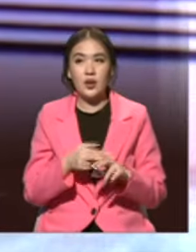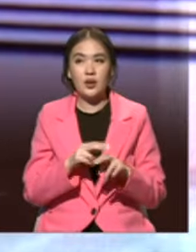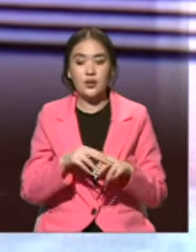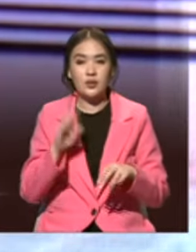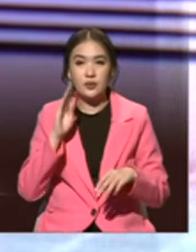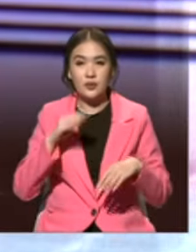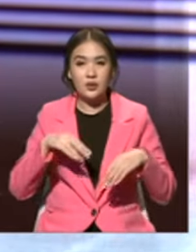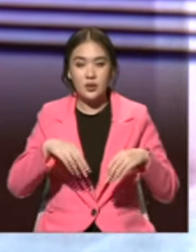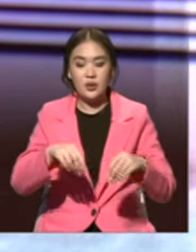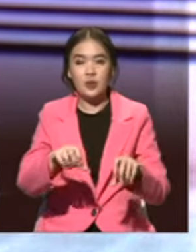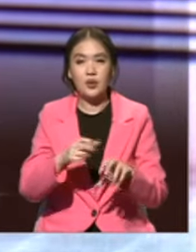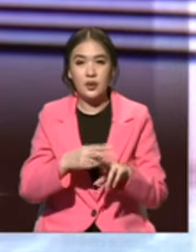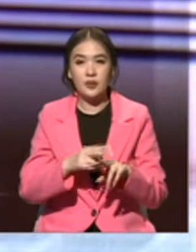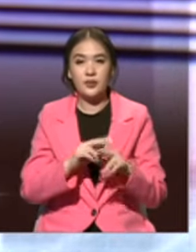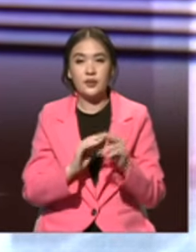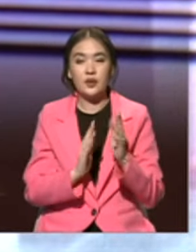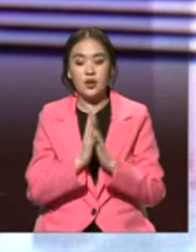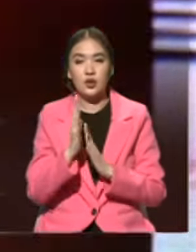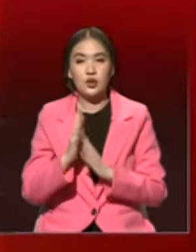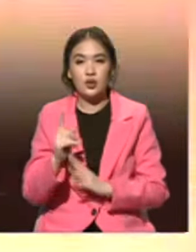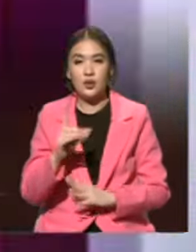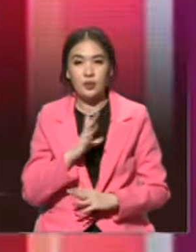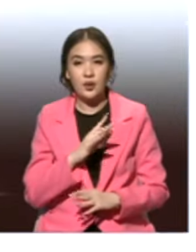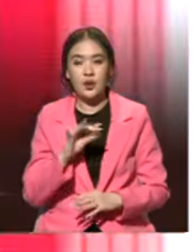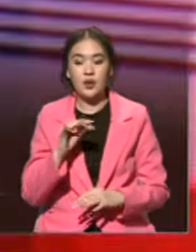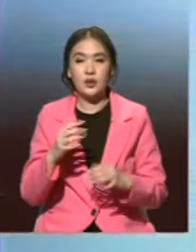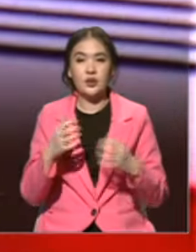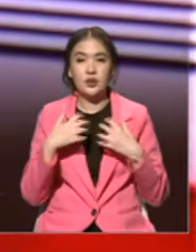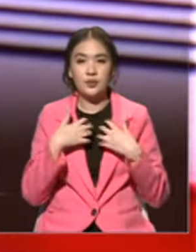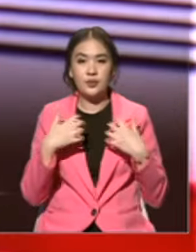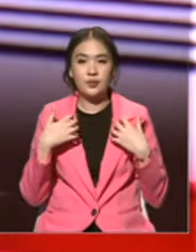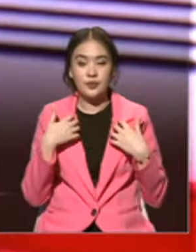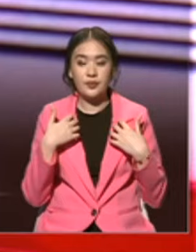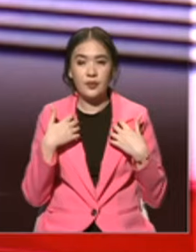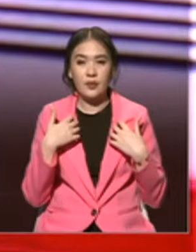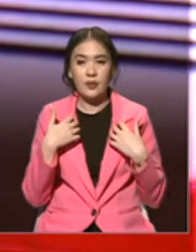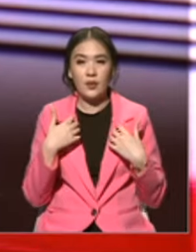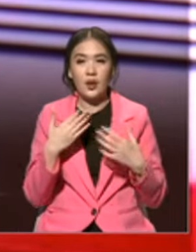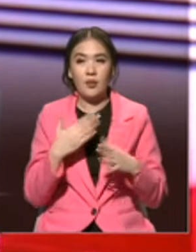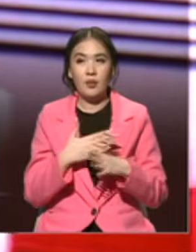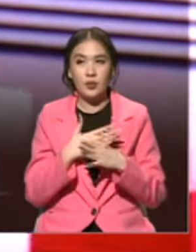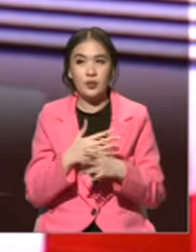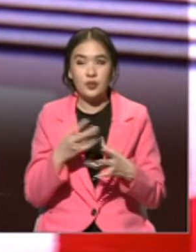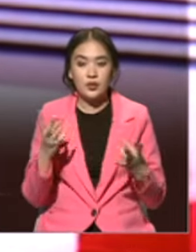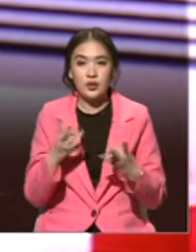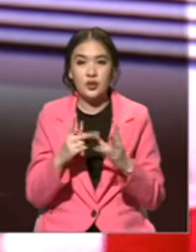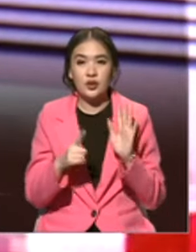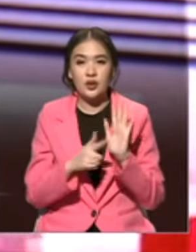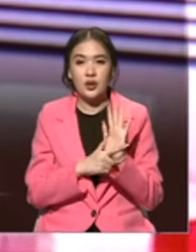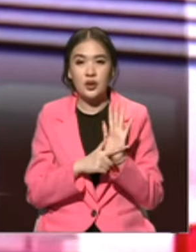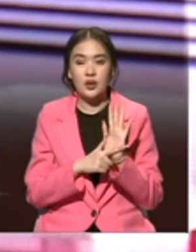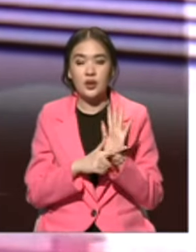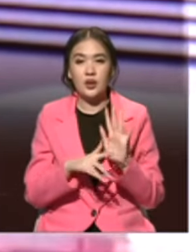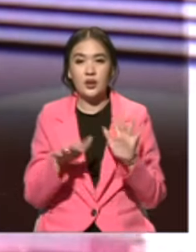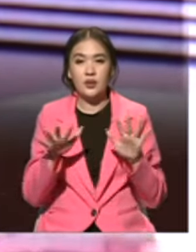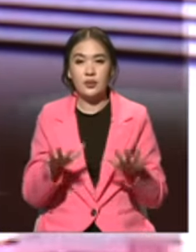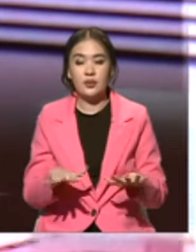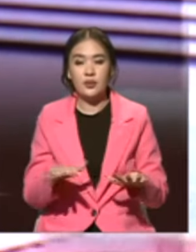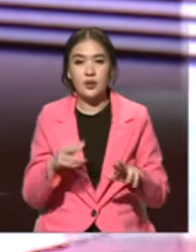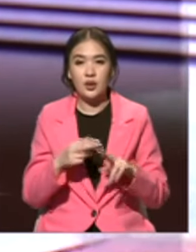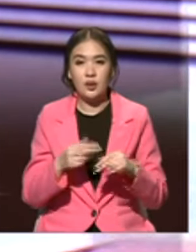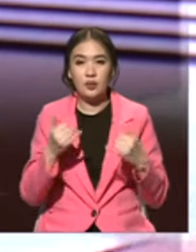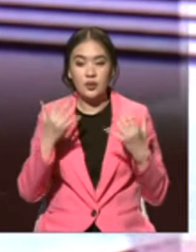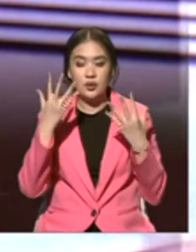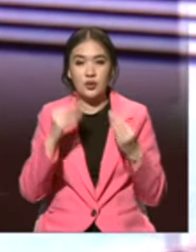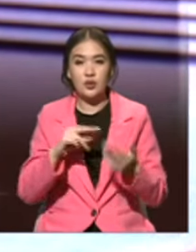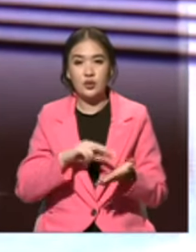тарапынан бөлген ақшаға вакцина алып, осы малды жаппай егуіміз керек. Енді мына 7 өңірде бүгінгі күні жоспарлы